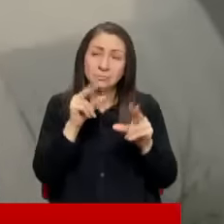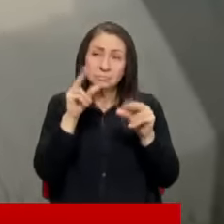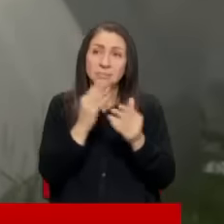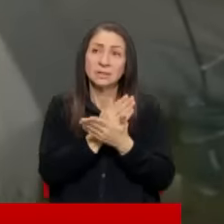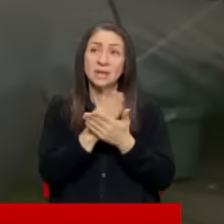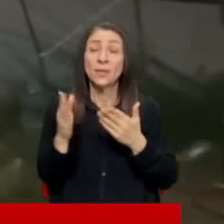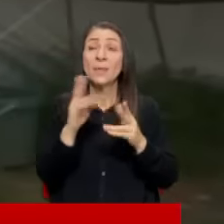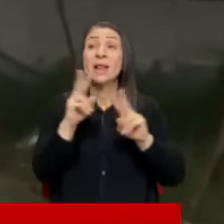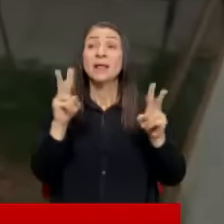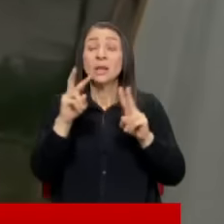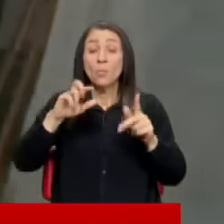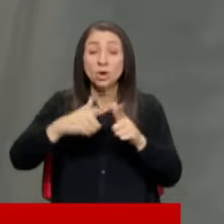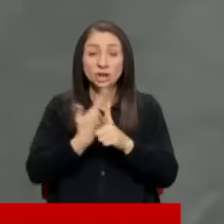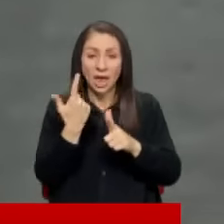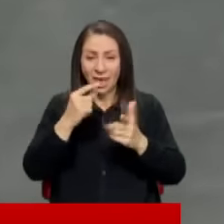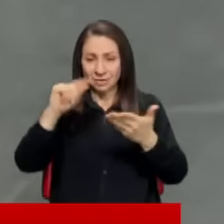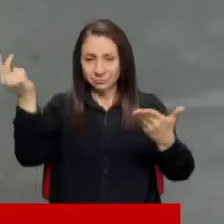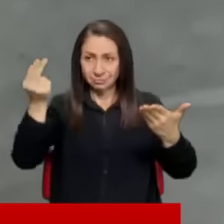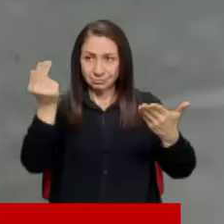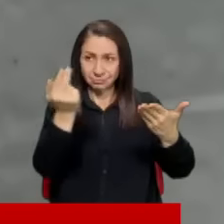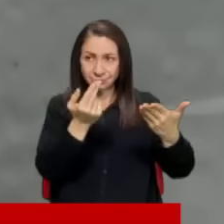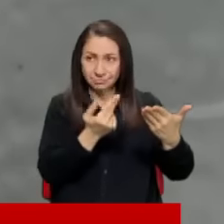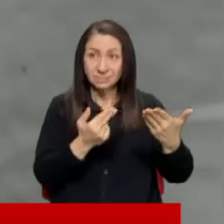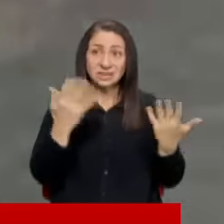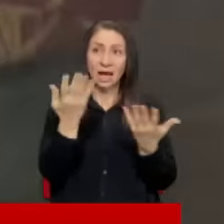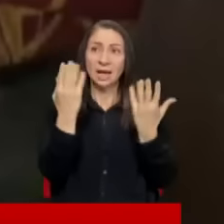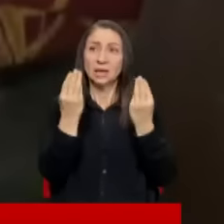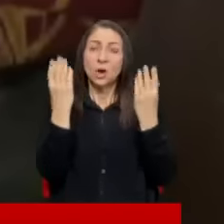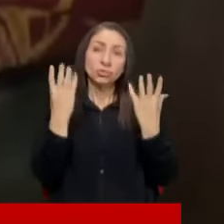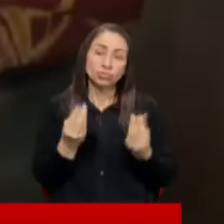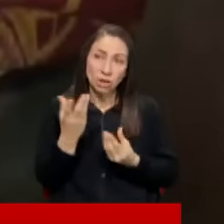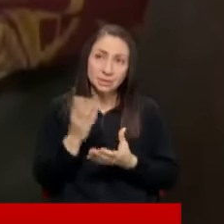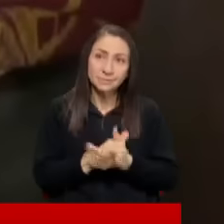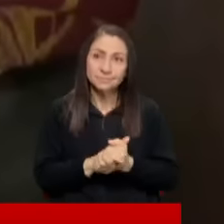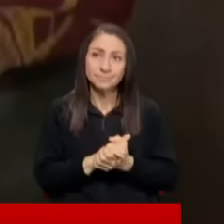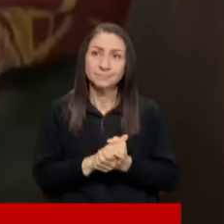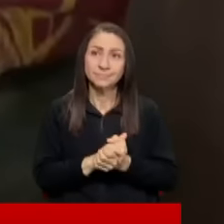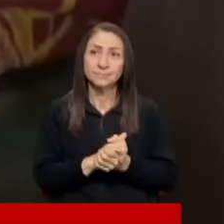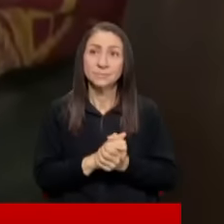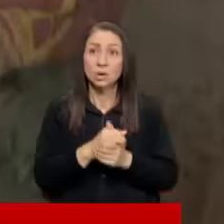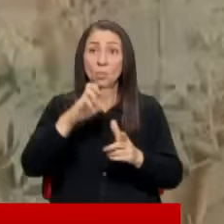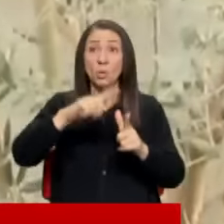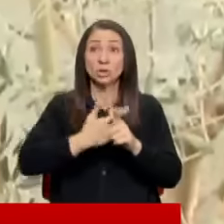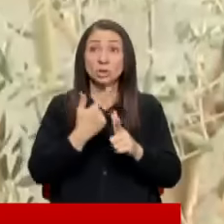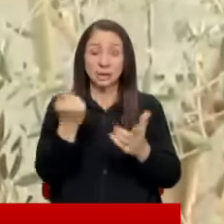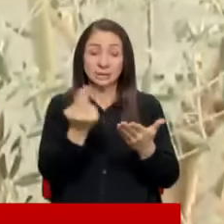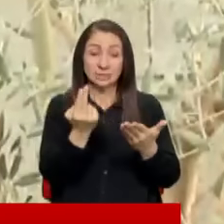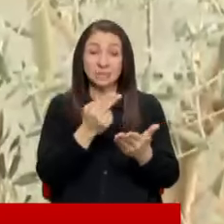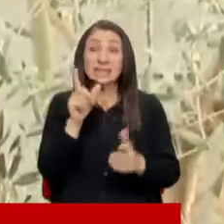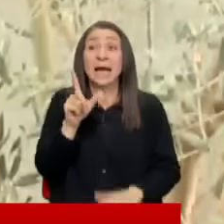hayatlarını. Elektrik projesi çizdirebilirlerse daha iyi şartlarda yaşayabilecekler. Proje